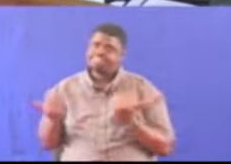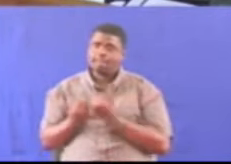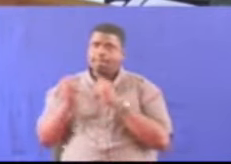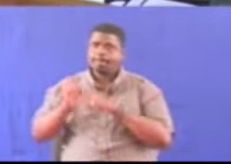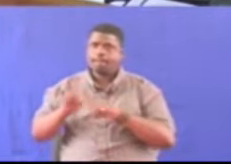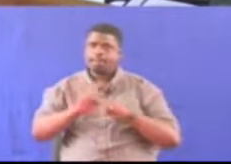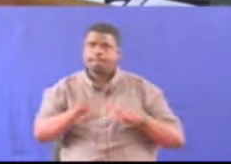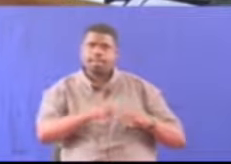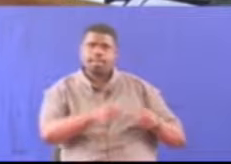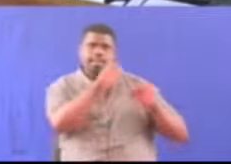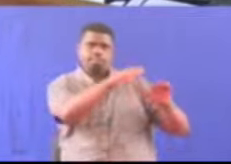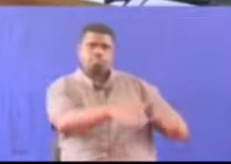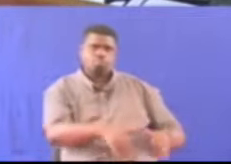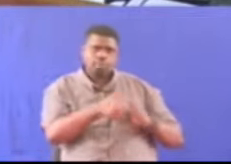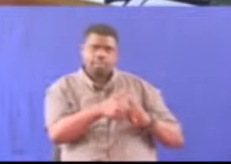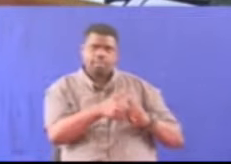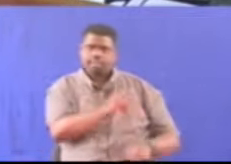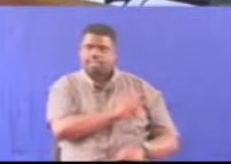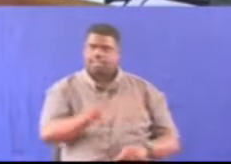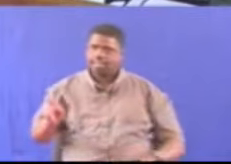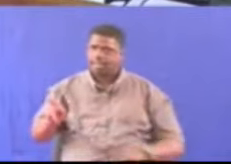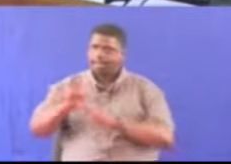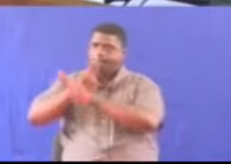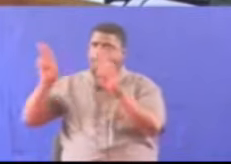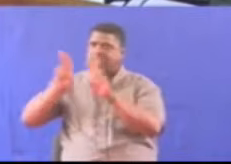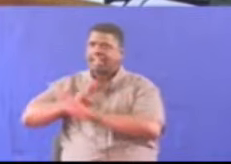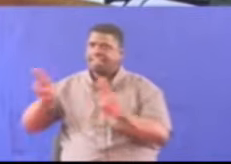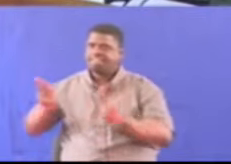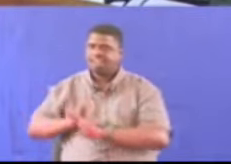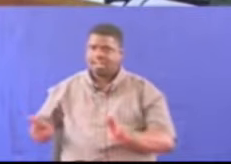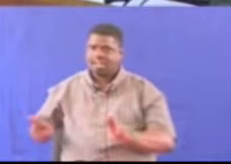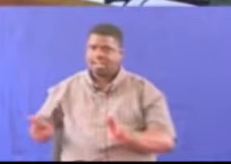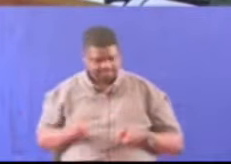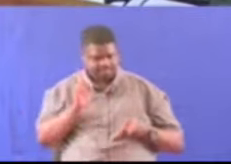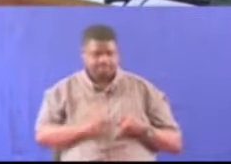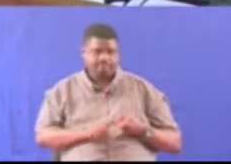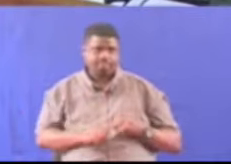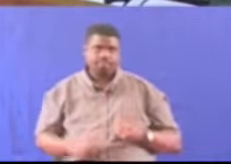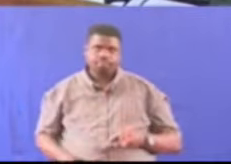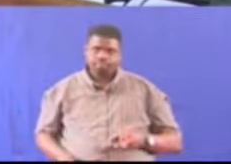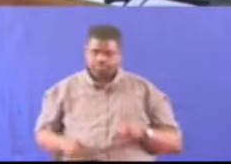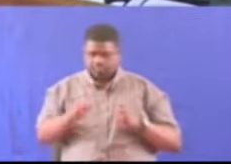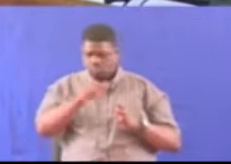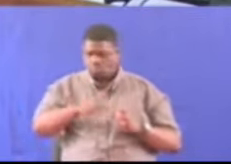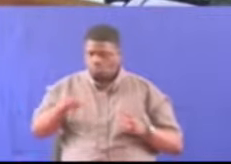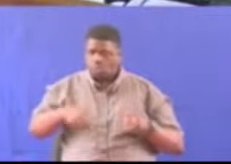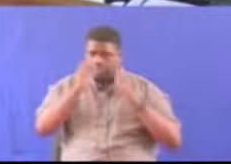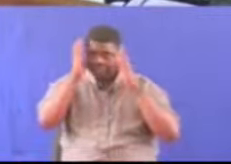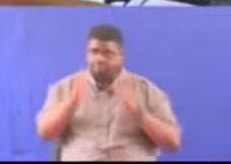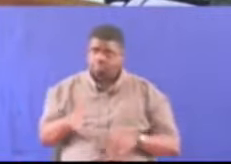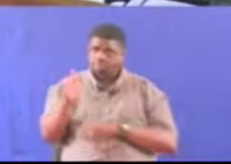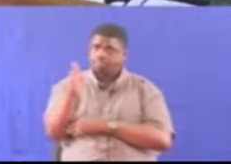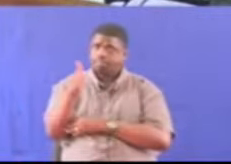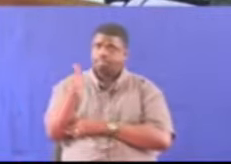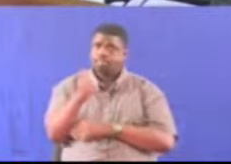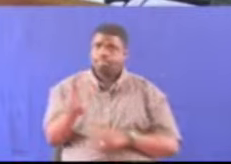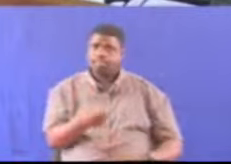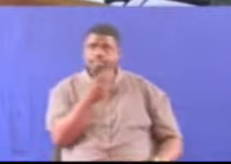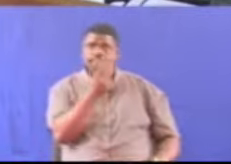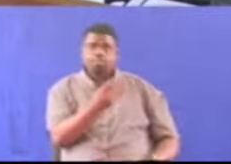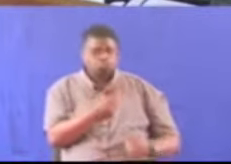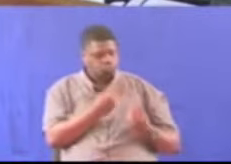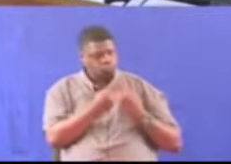vya kibunge, vya kikanda na vya kimataifa, waheshimiwa mabalozi watatu kama ambavyo